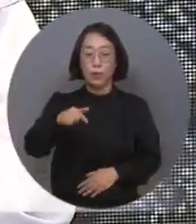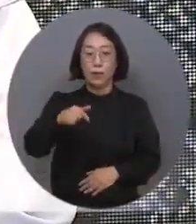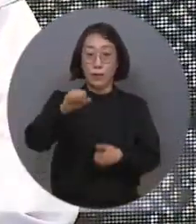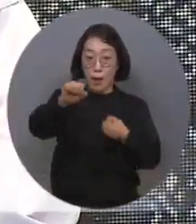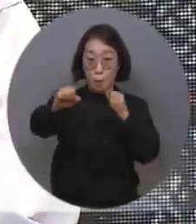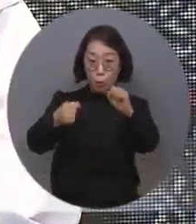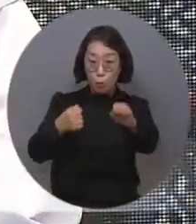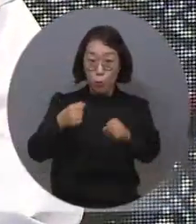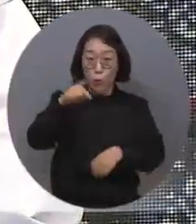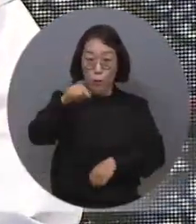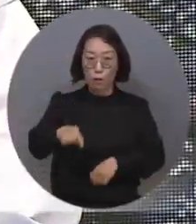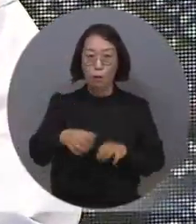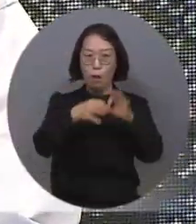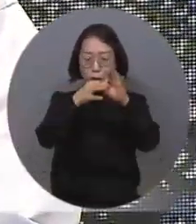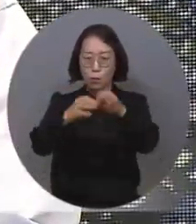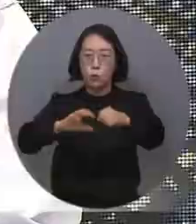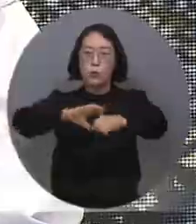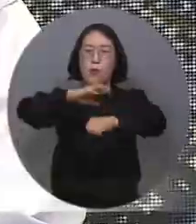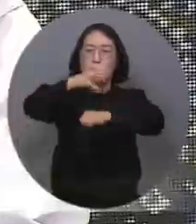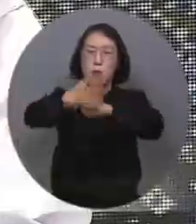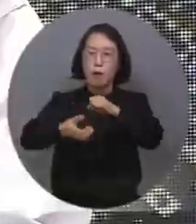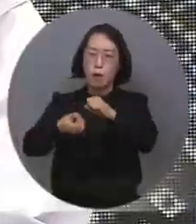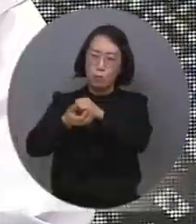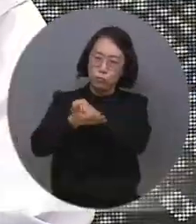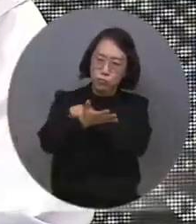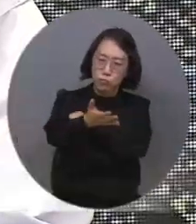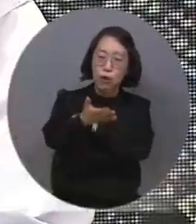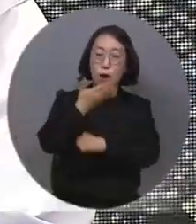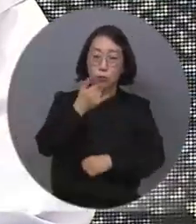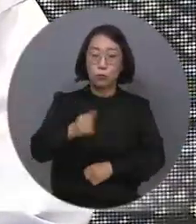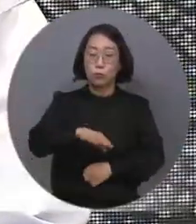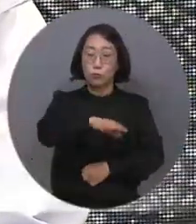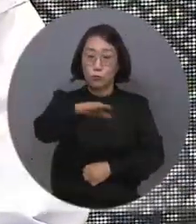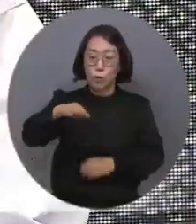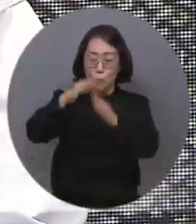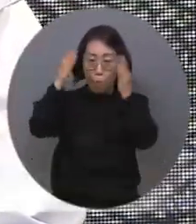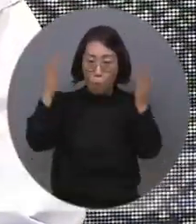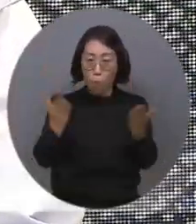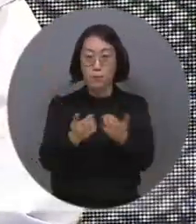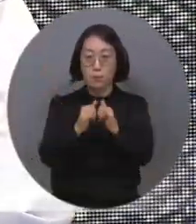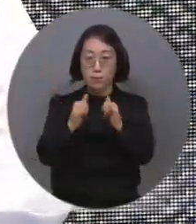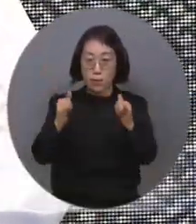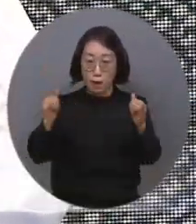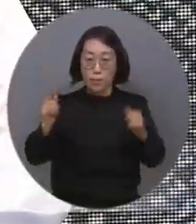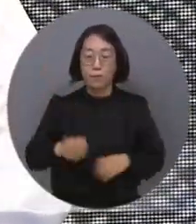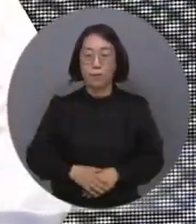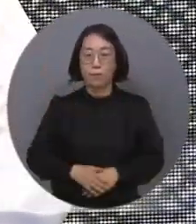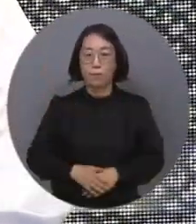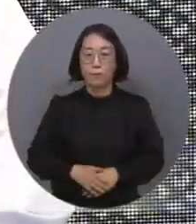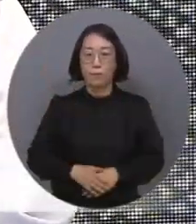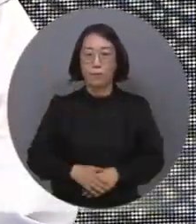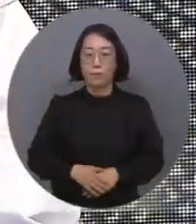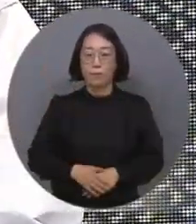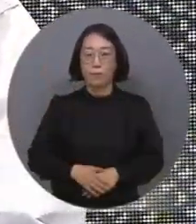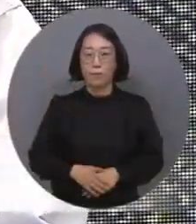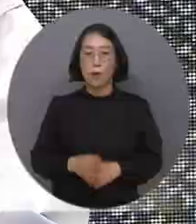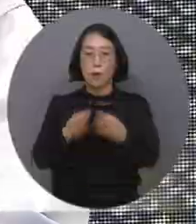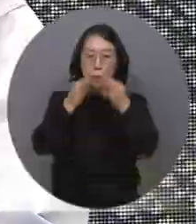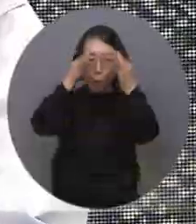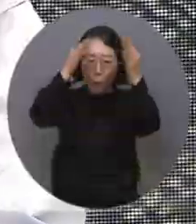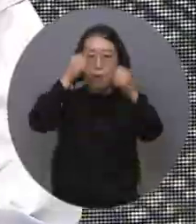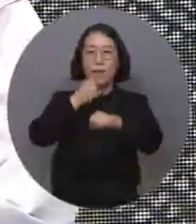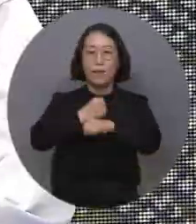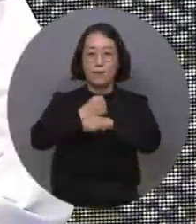태권도가 우도 태권도로 세계화가 될 수 있도록 저와 우리 모든 태권도 보단자들이